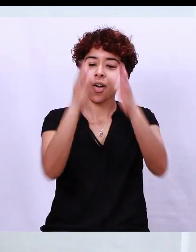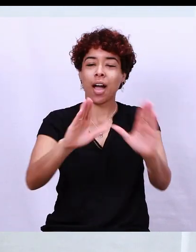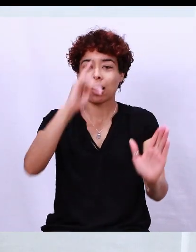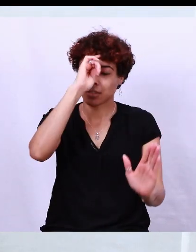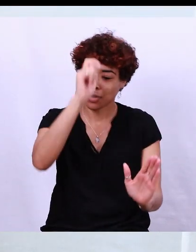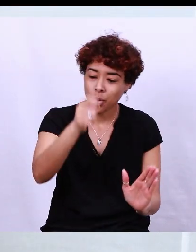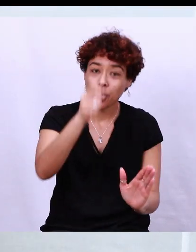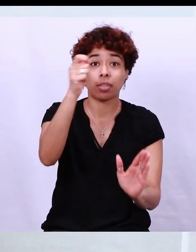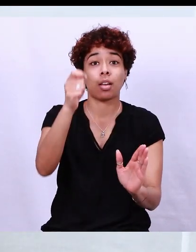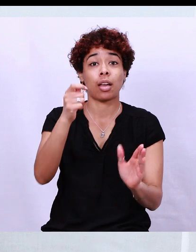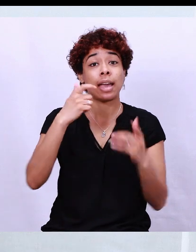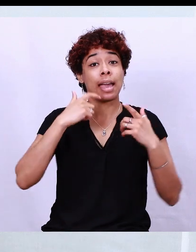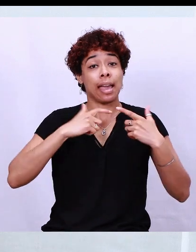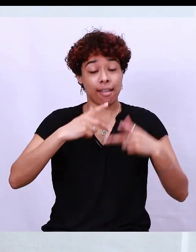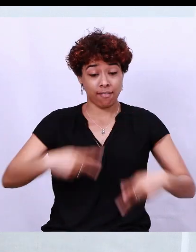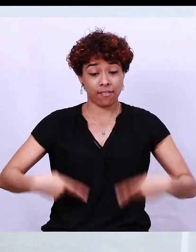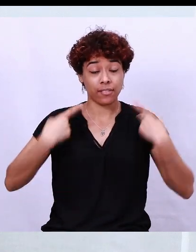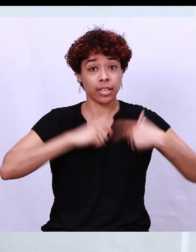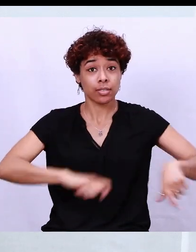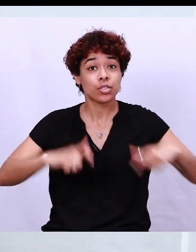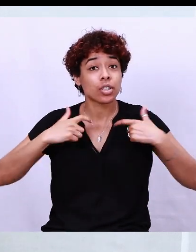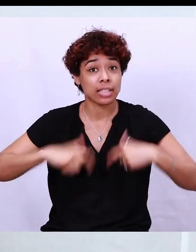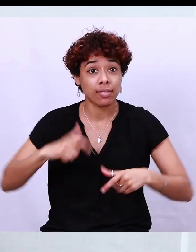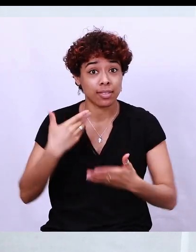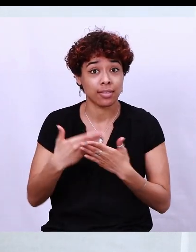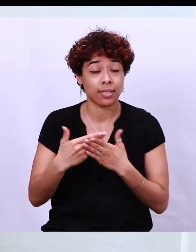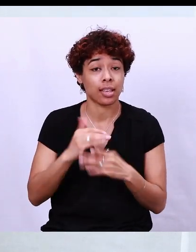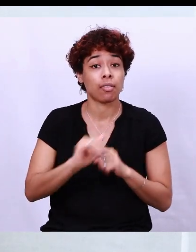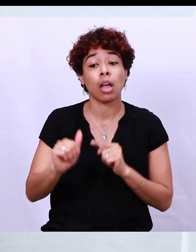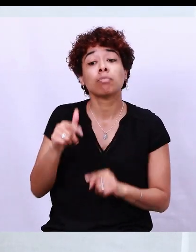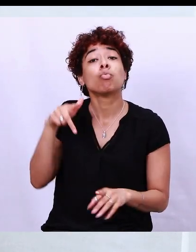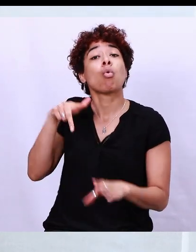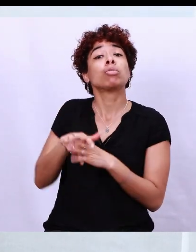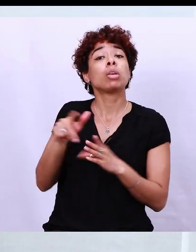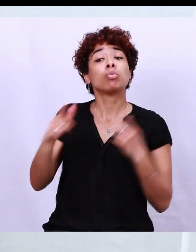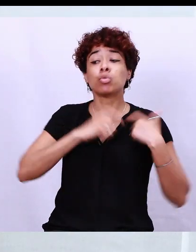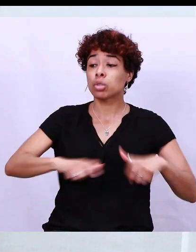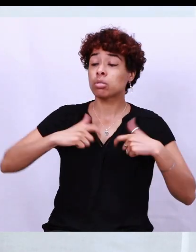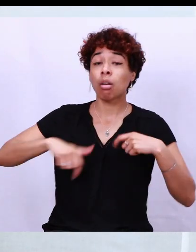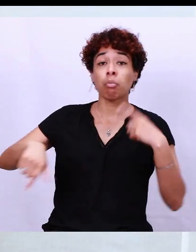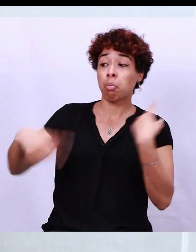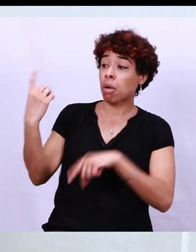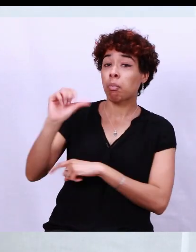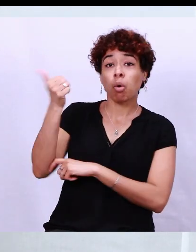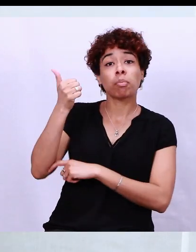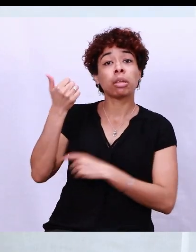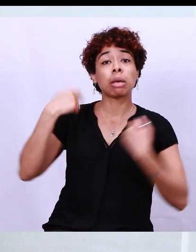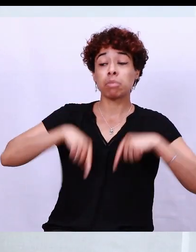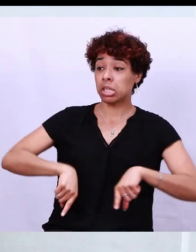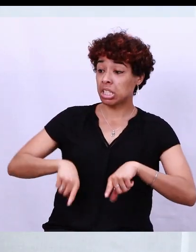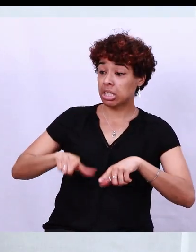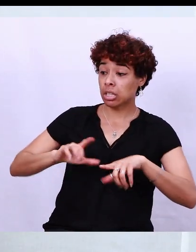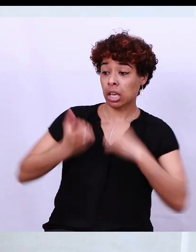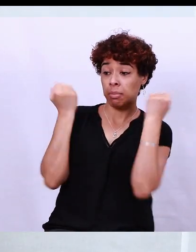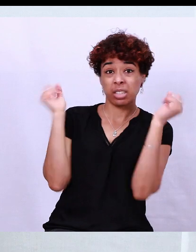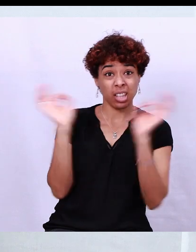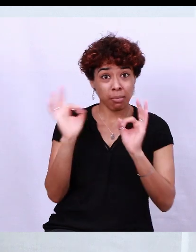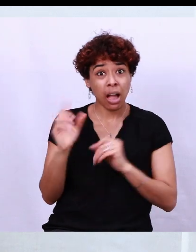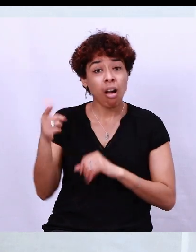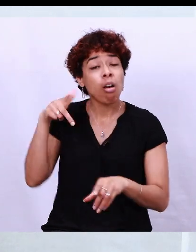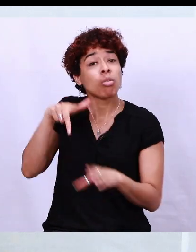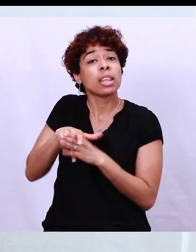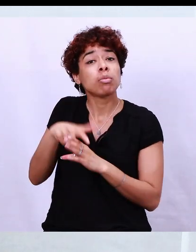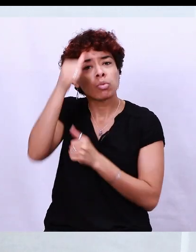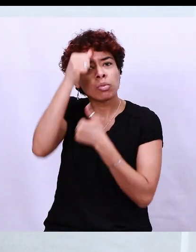c'est ce qu'il a fait dans la vie de Joseph. Joseph n'avait pas la capacité pour devenir Premier ministre. C'était un ado à l'origine.